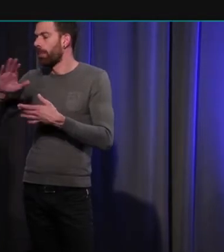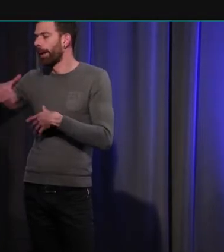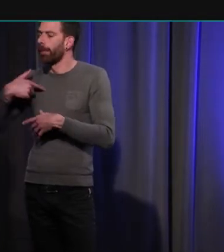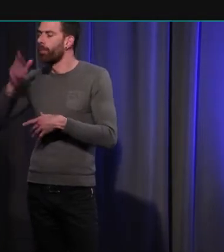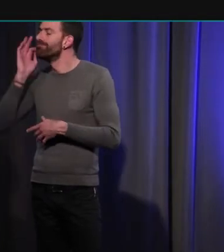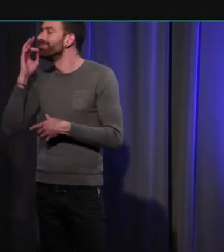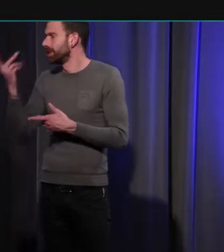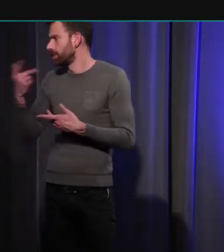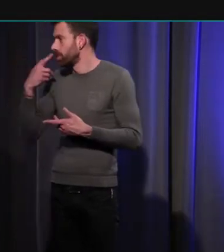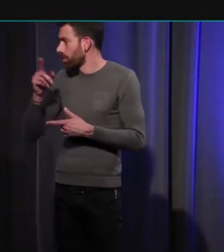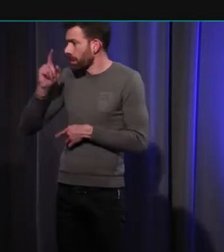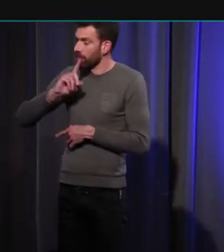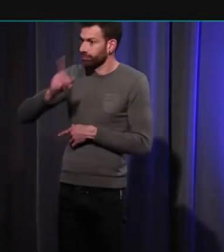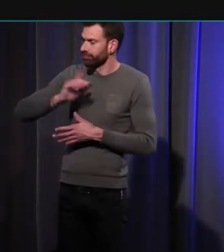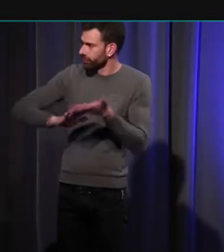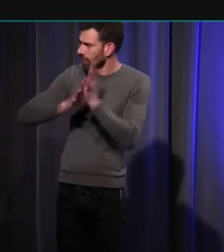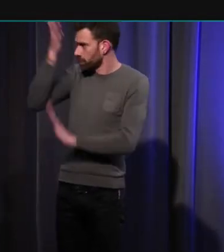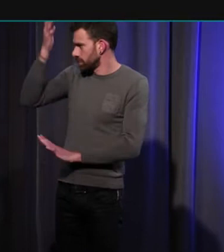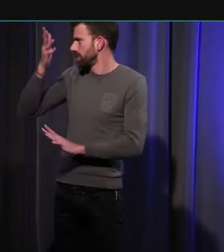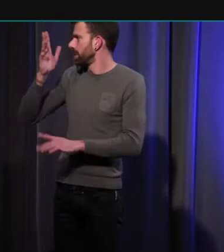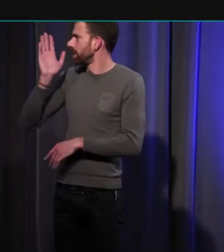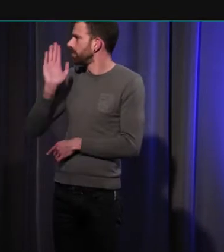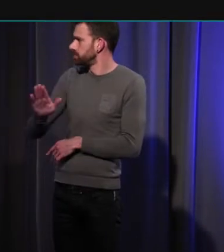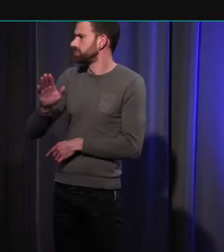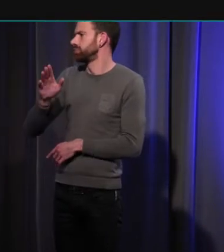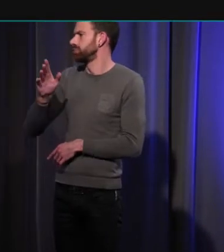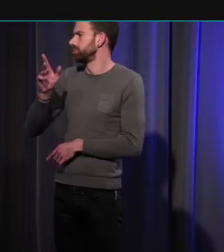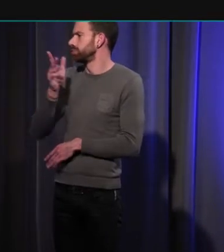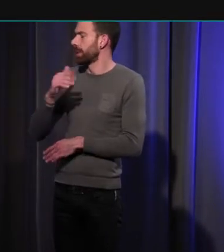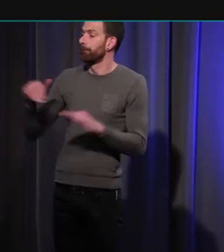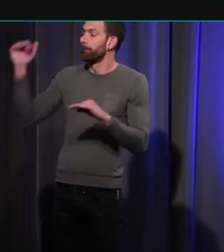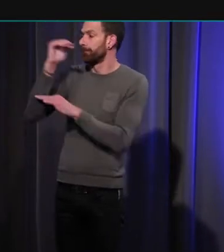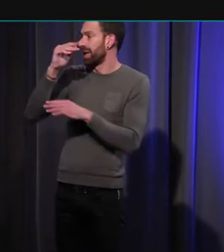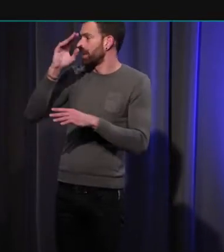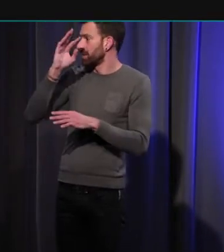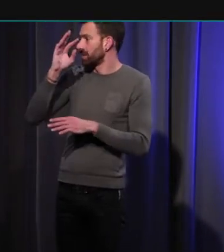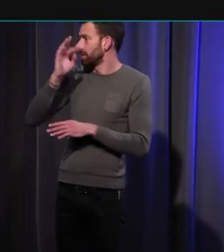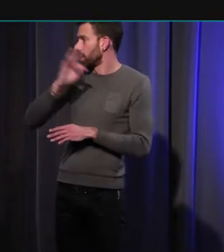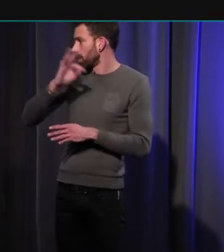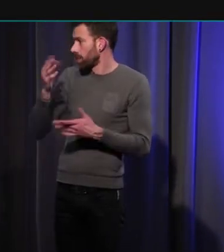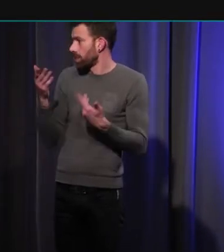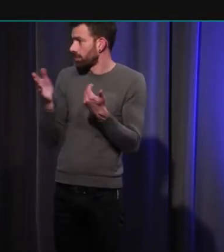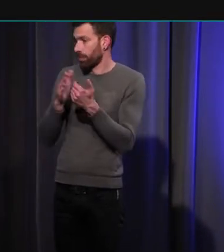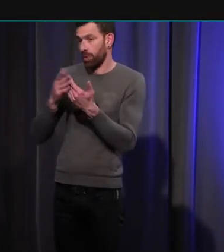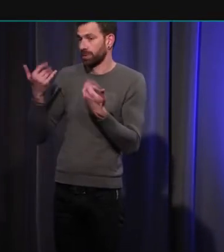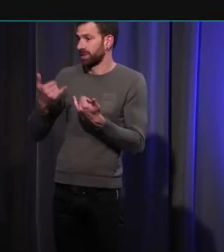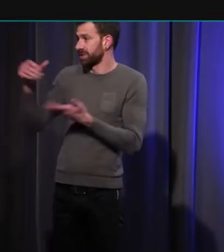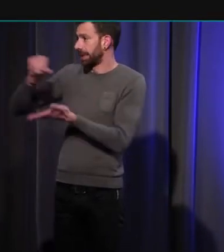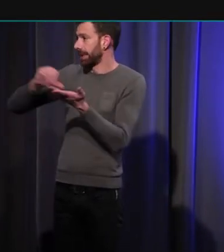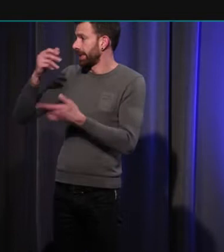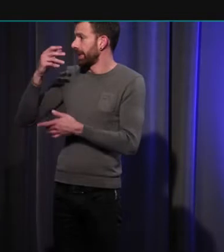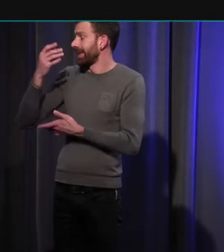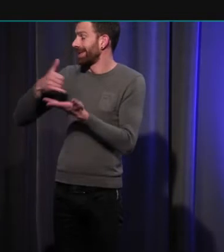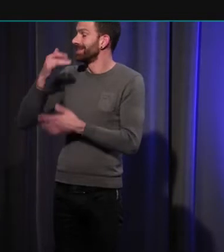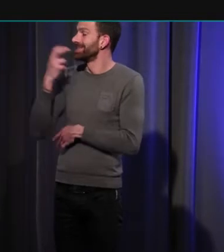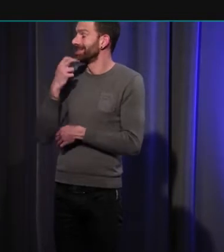le bûcher où jacques de monaix le maître des temples du temple à péri près du si sûr sur l'île de la cité mais